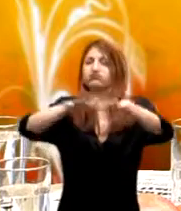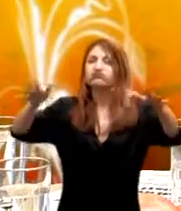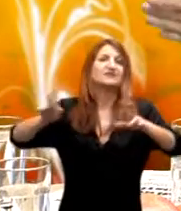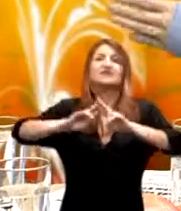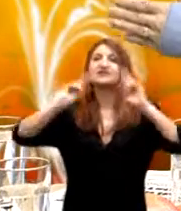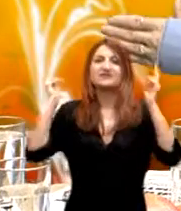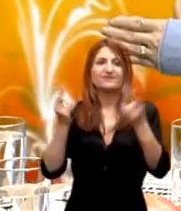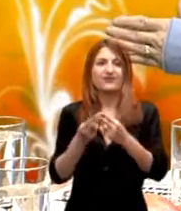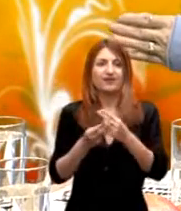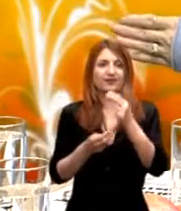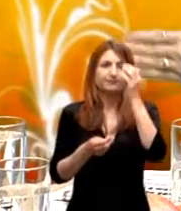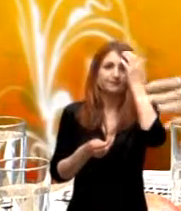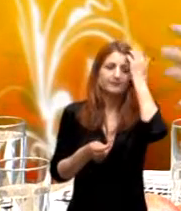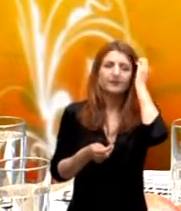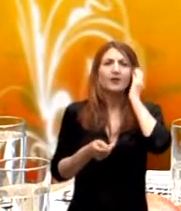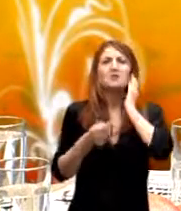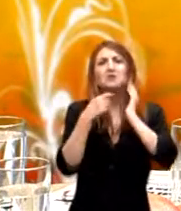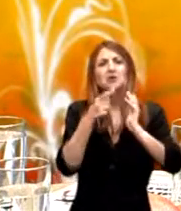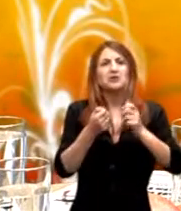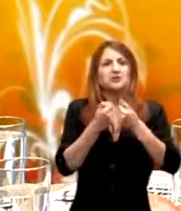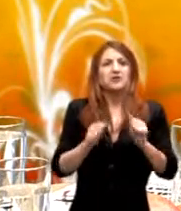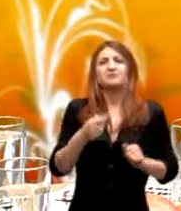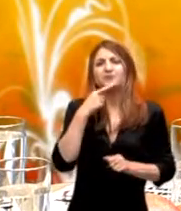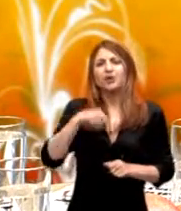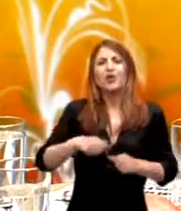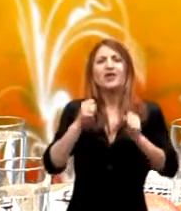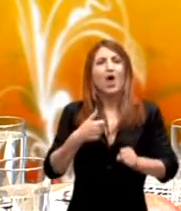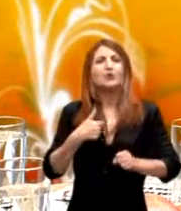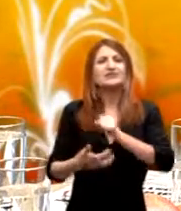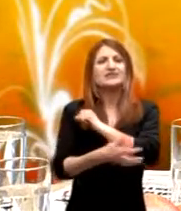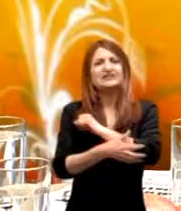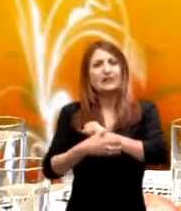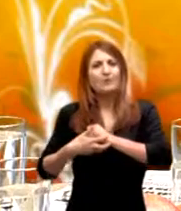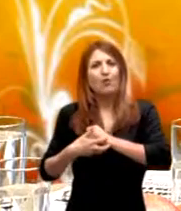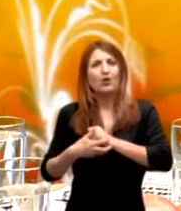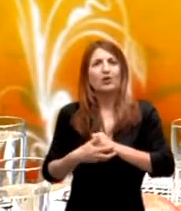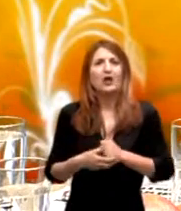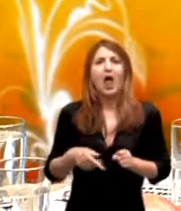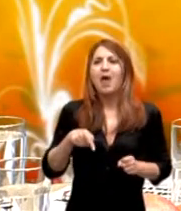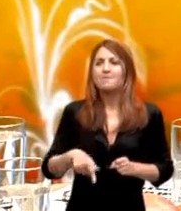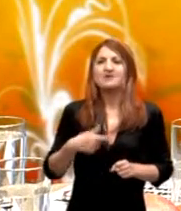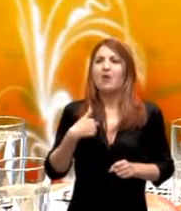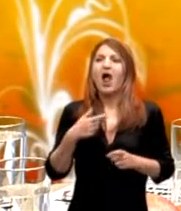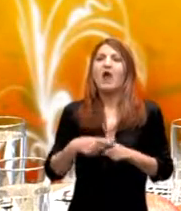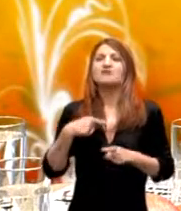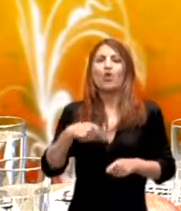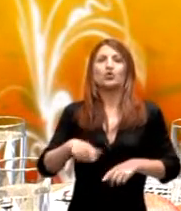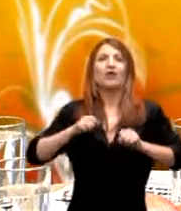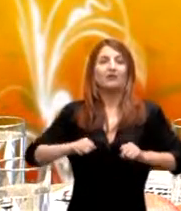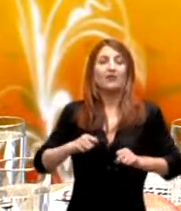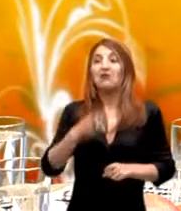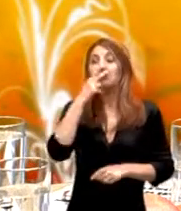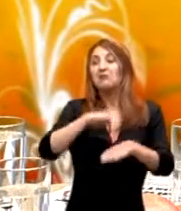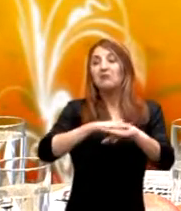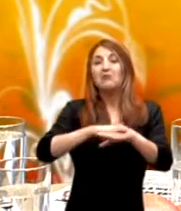demistificirati, ako hoćemo pravo nazvati? Mi smo jako siromašni, zato smo debeli. Englezi nisu tako jako siromašni. Ali su debeli, isto.